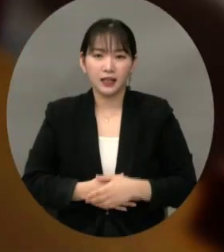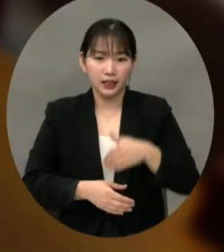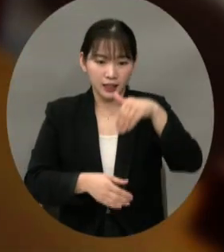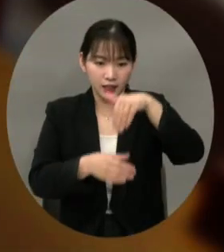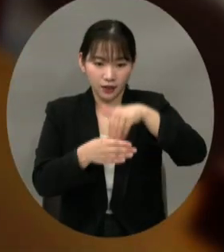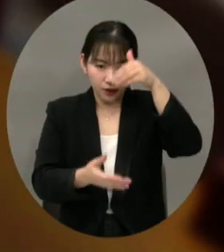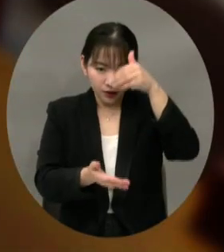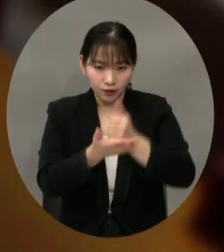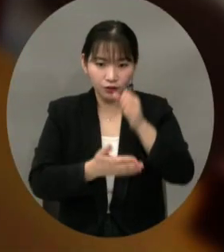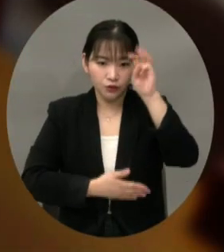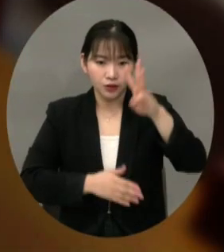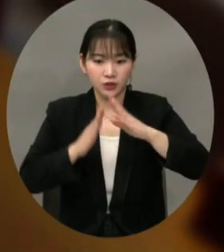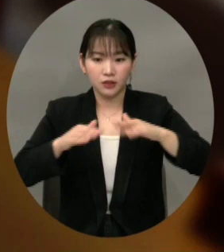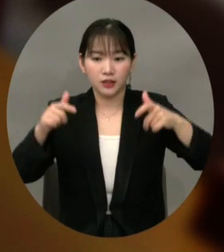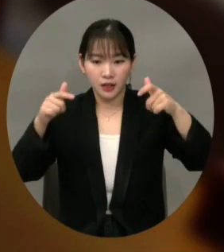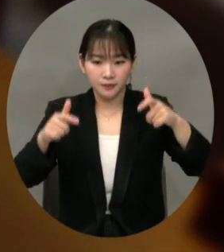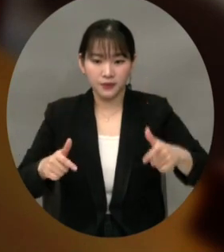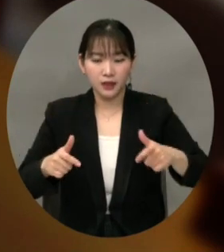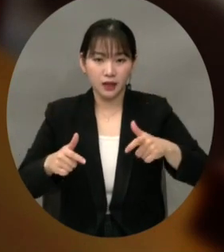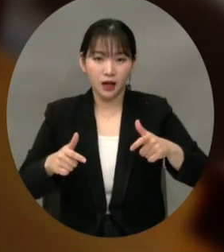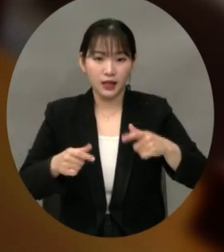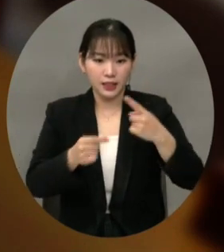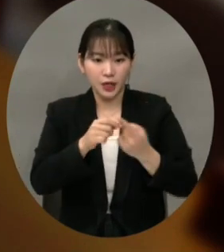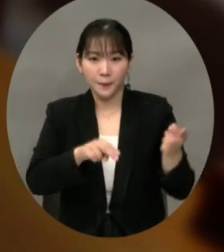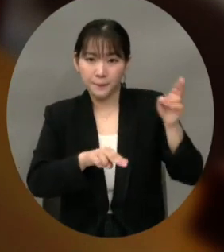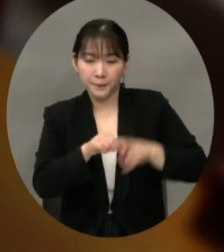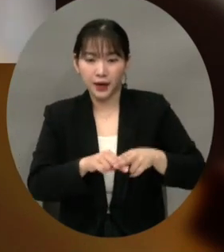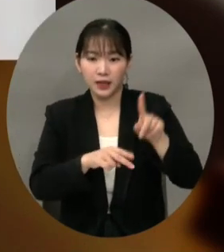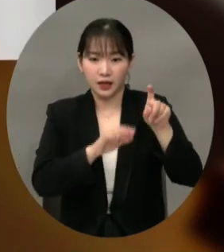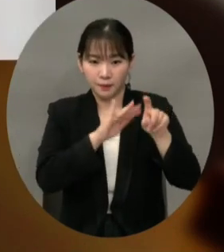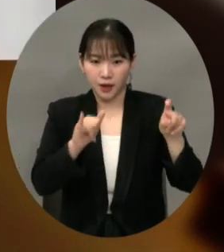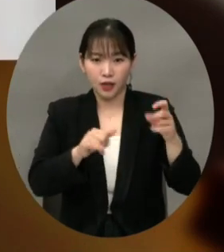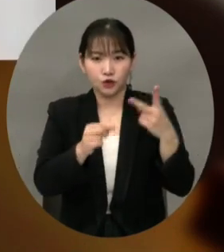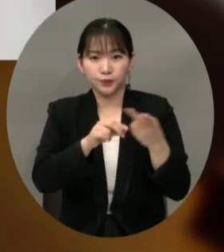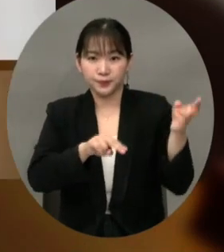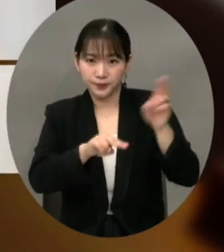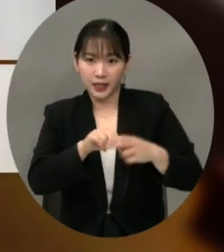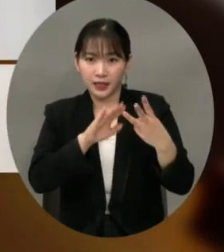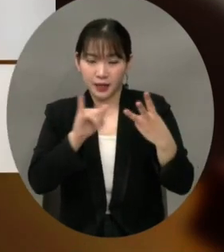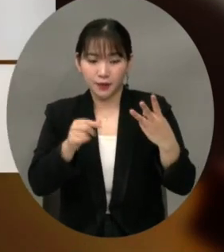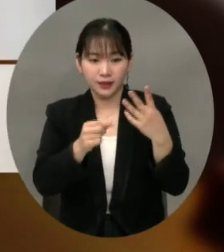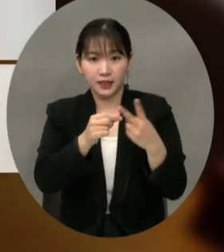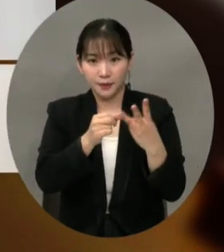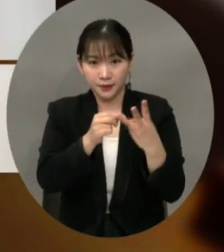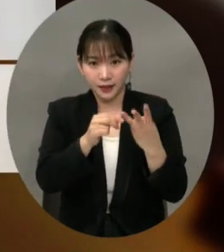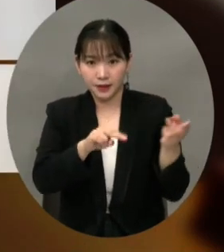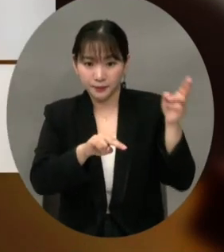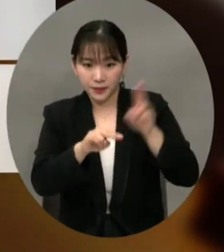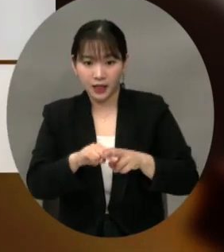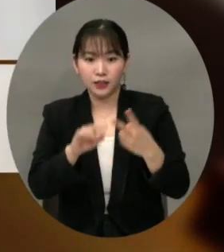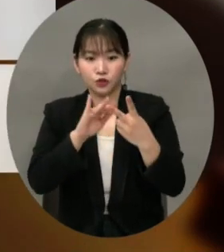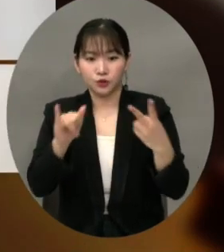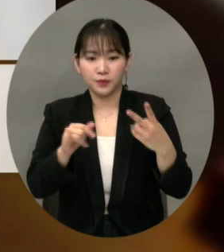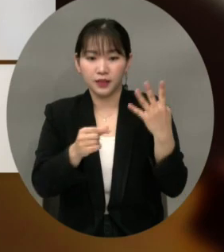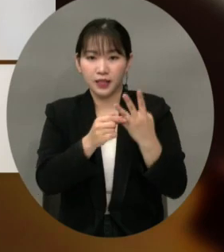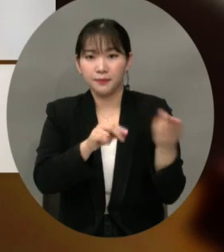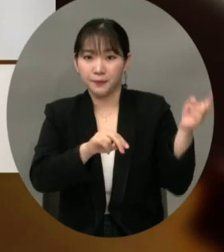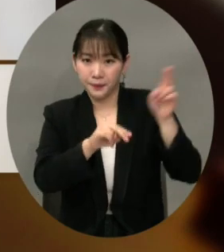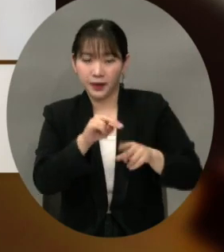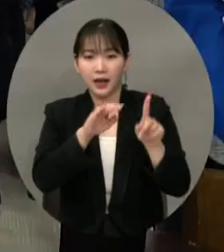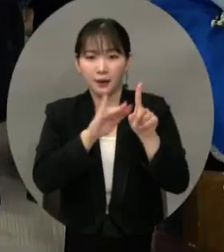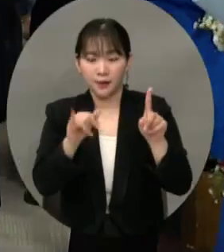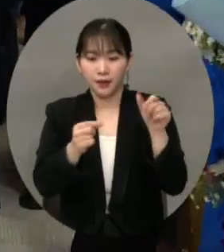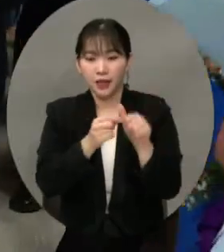결과 광주 전남 당선인 선수는 초선 11명, 재선 3명, 3선 2명, 4선 1명, 5선 1명으로